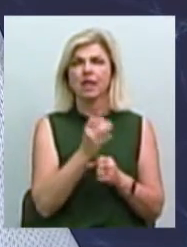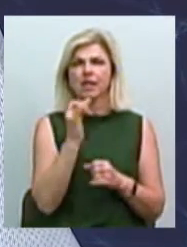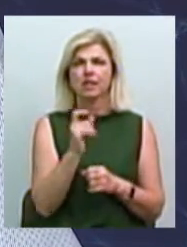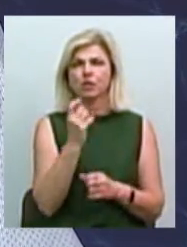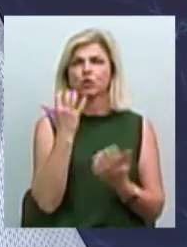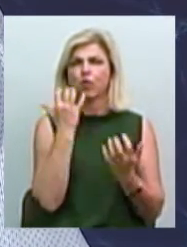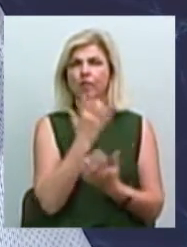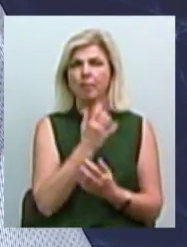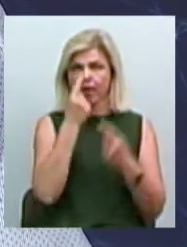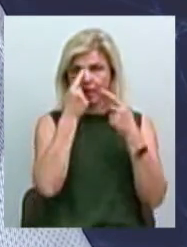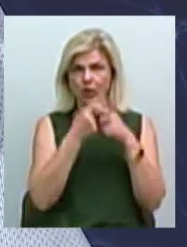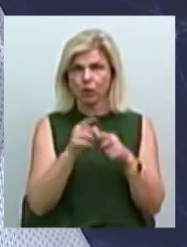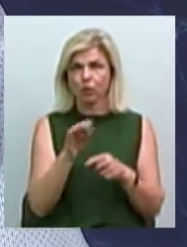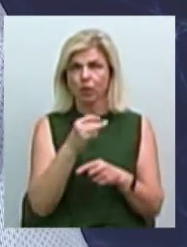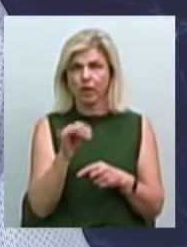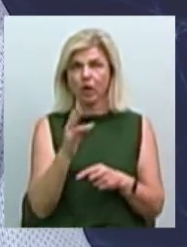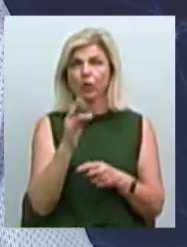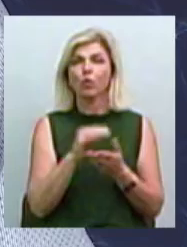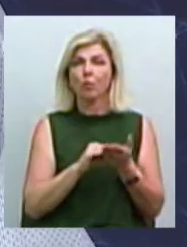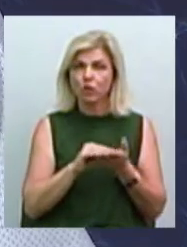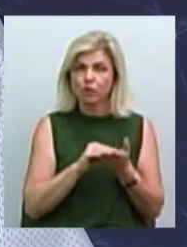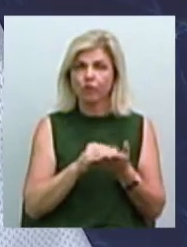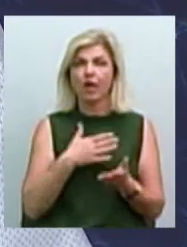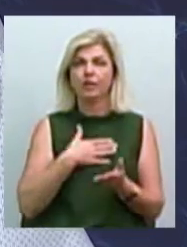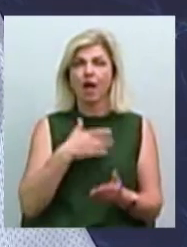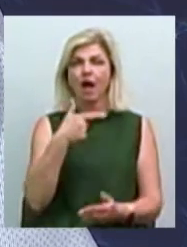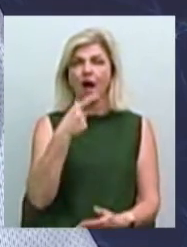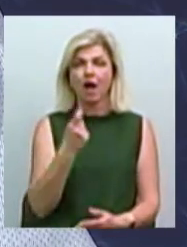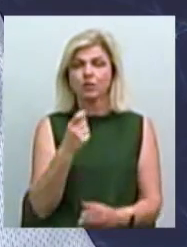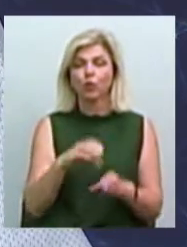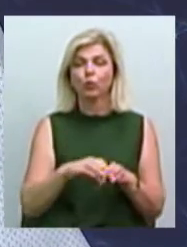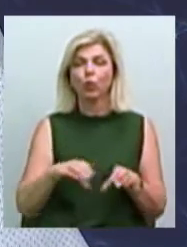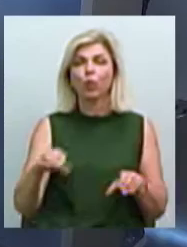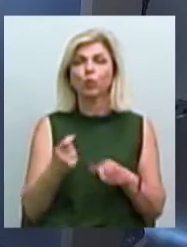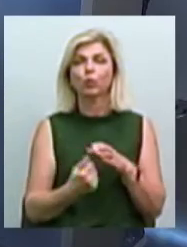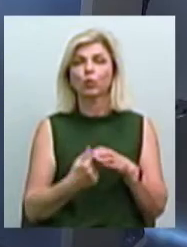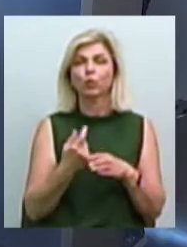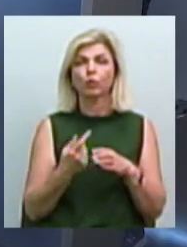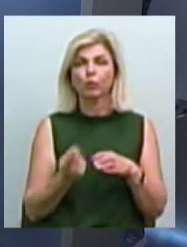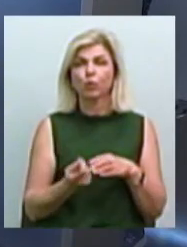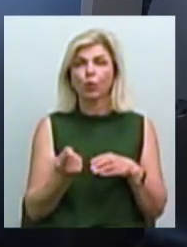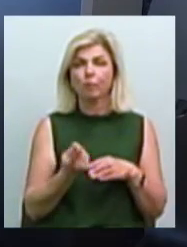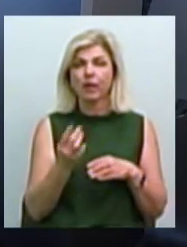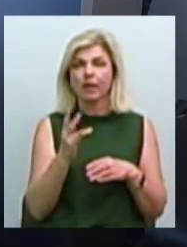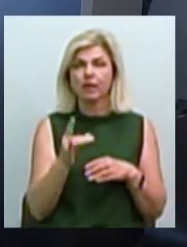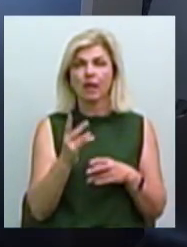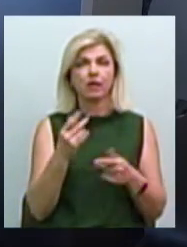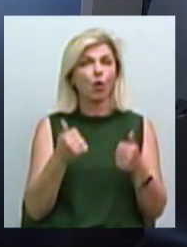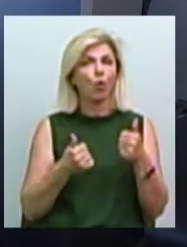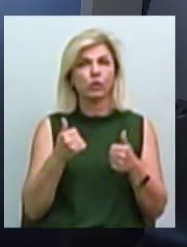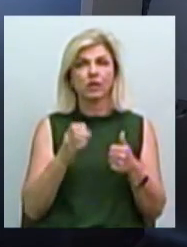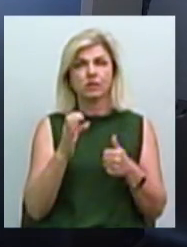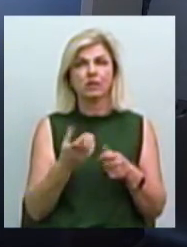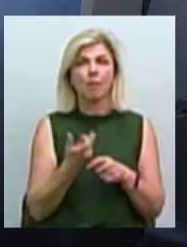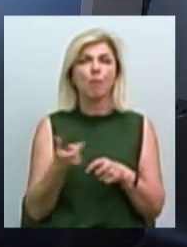современных технологиях. Но, еще раз подчеркиваю, наши газотурбины, наши газовые турбины не конкурируют